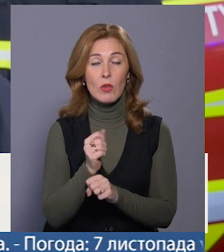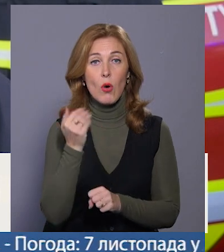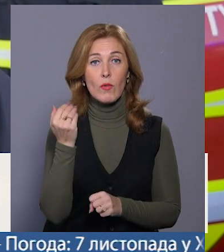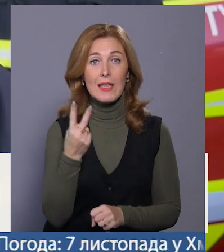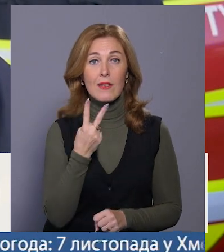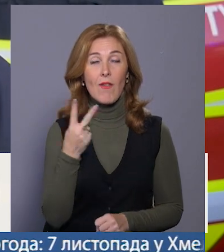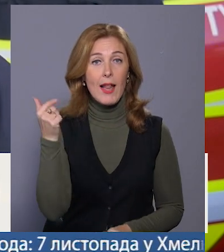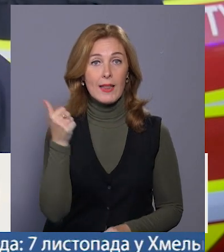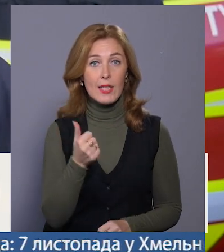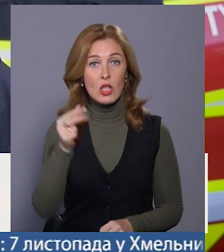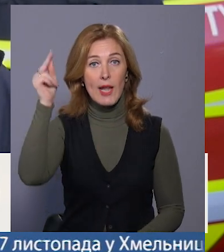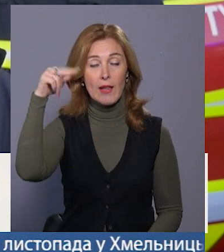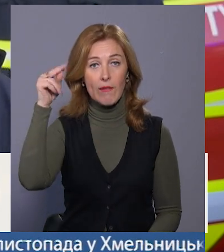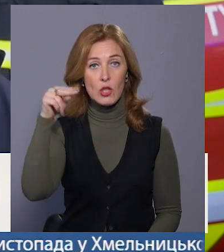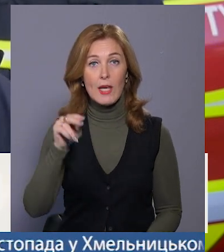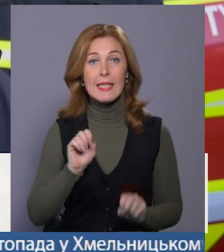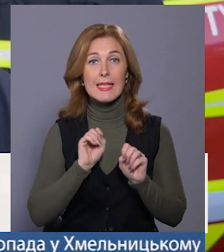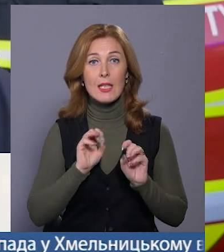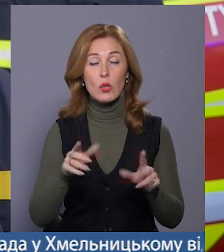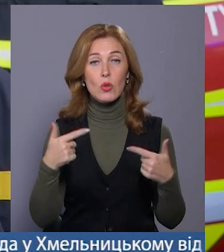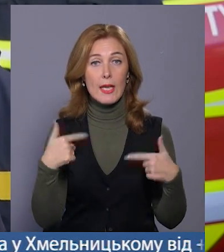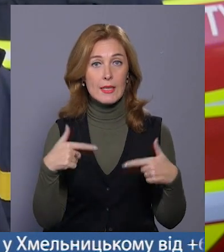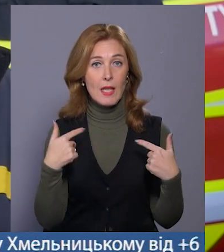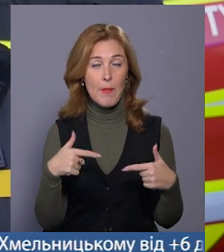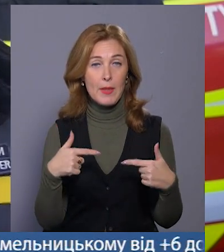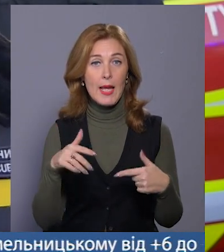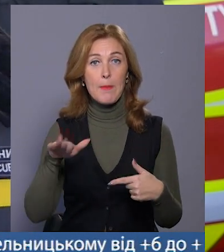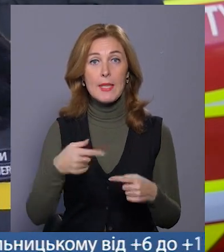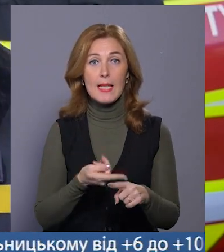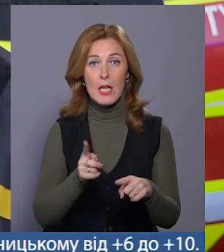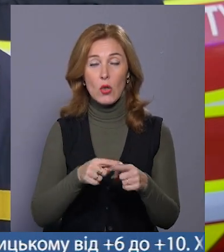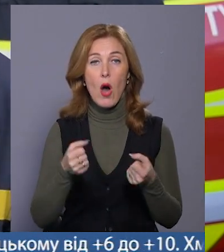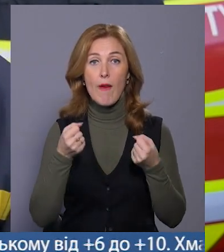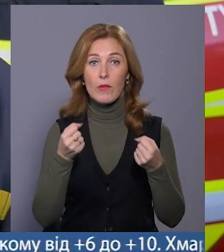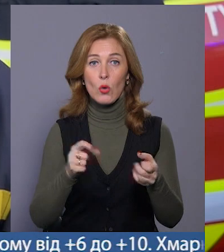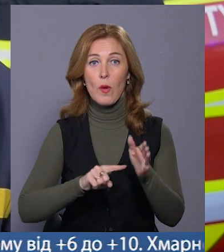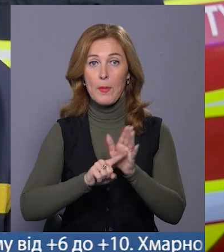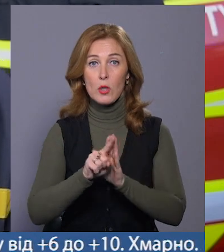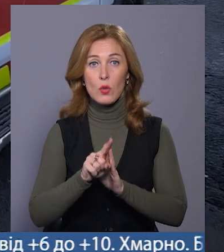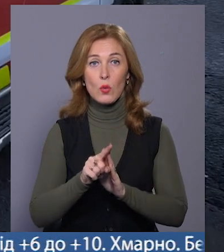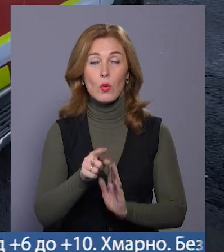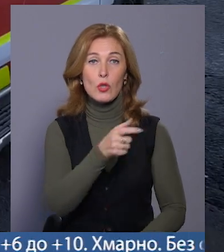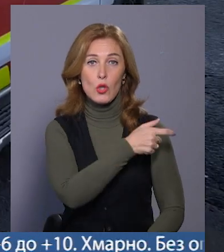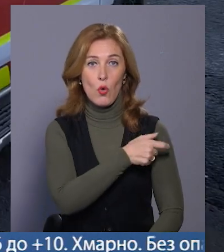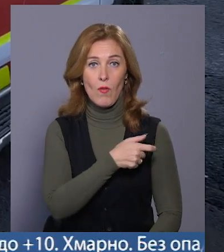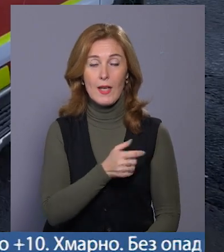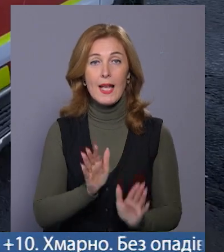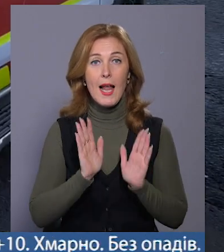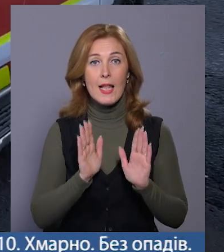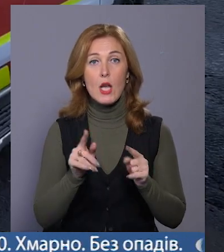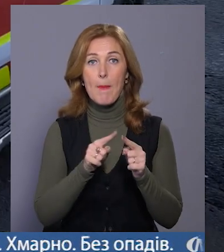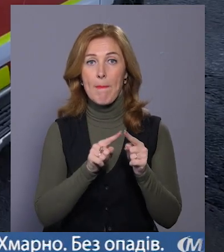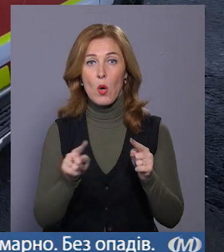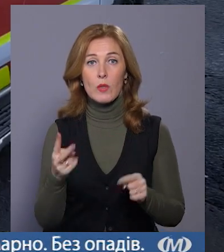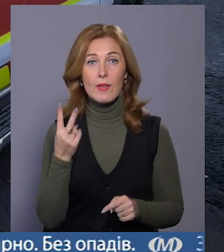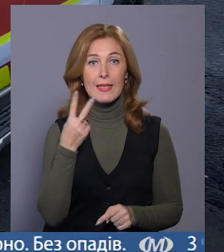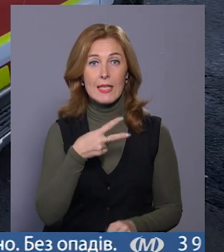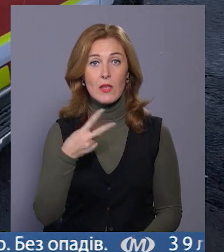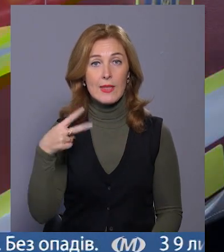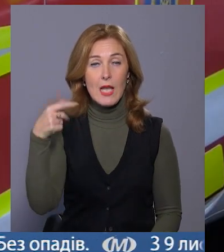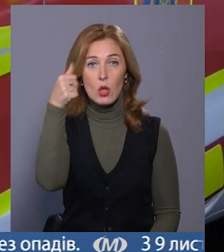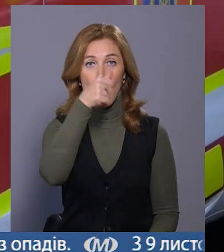двотижневе навчання, складуть заліки і після того автомобілі приступлять до бойового чергування. Лише протягом 2020